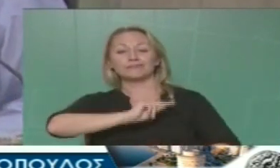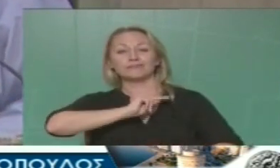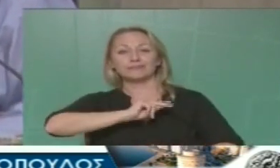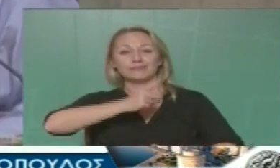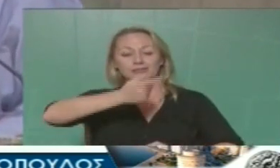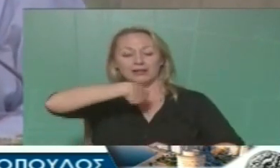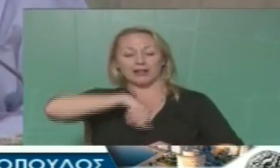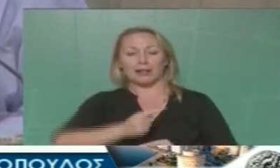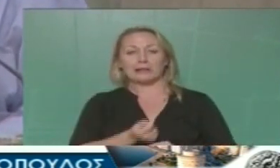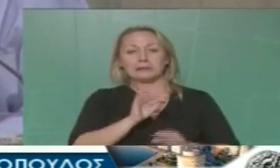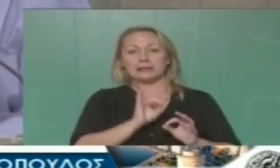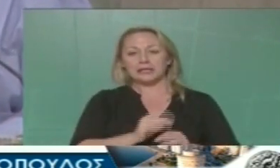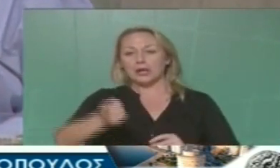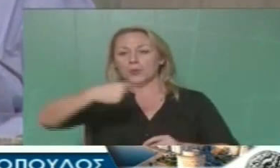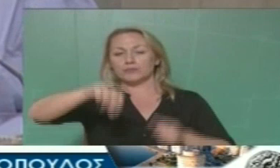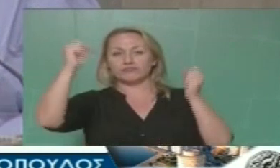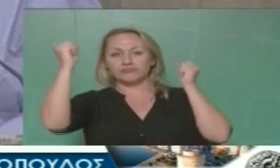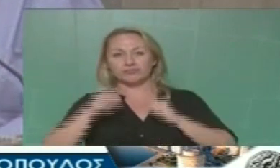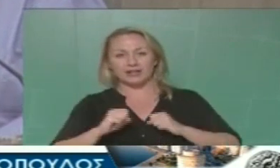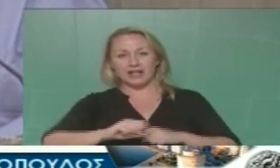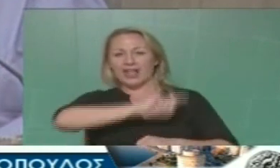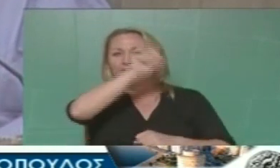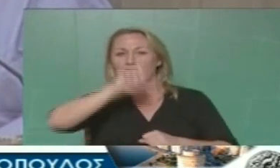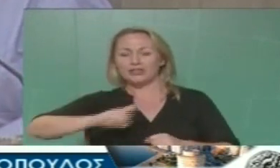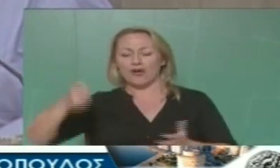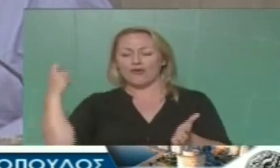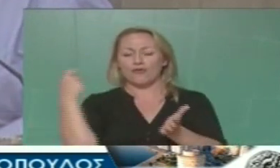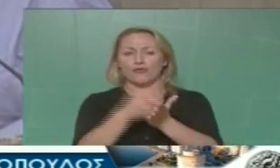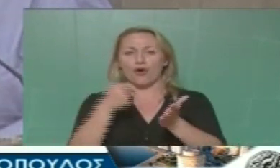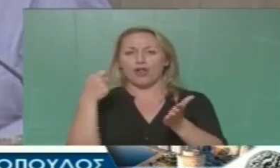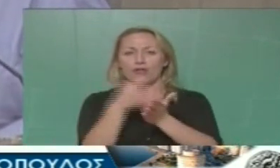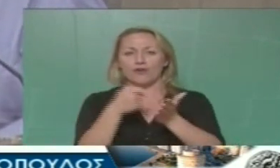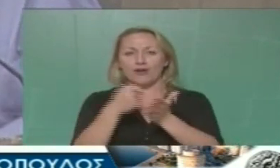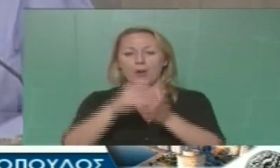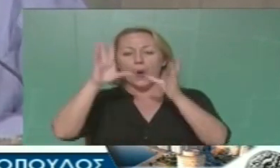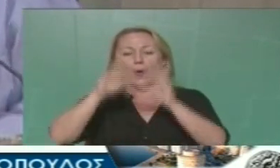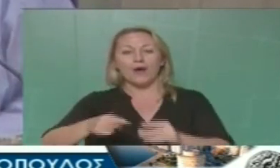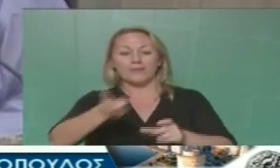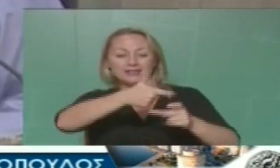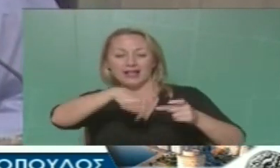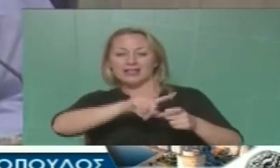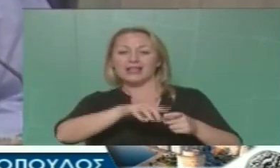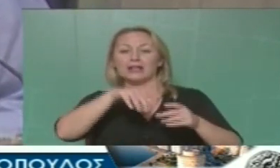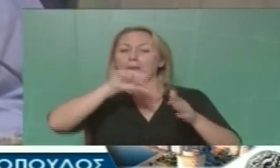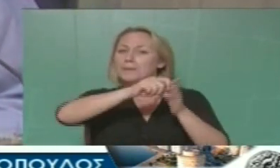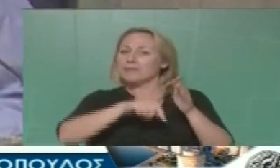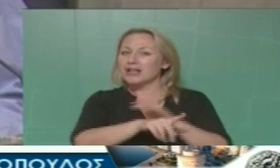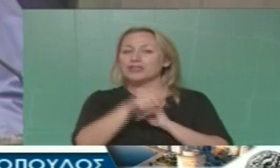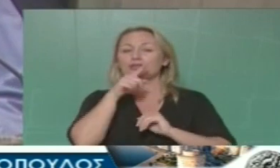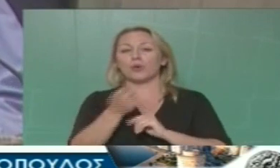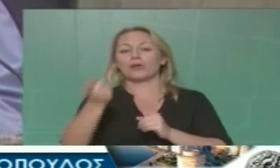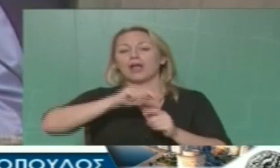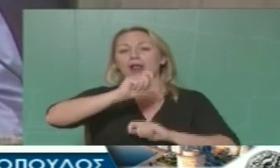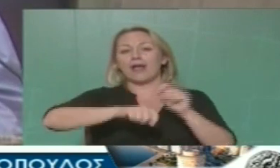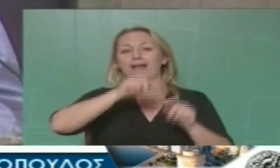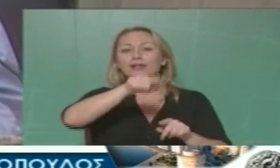πλάτη των πολλών. Βγαλμένο μέσα από τα δισεκατομμύρια των φόρων που πληρώνονται σε τέτοιου είδους εργολάβους όπως το μετρό, αλλά και σε πολλούς άλλους σε άλλα